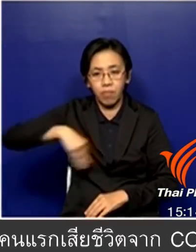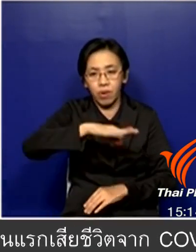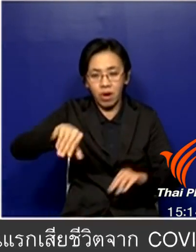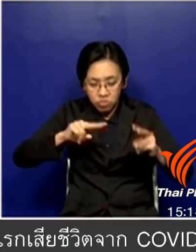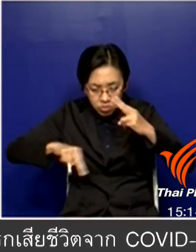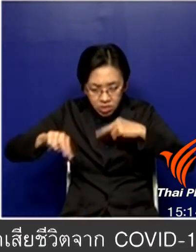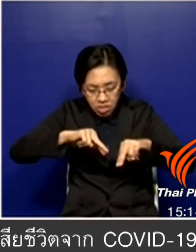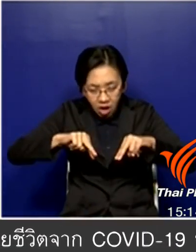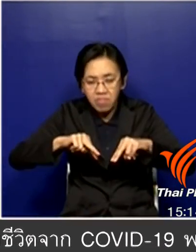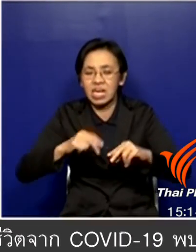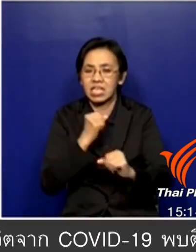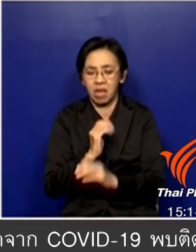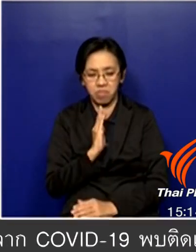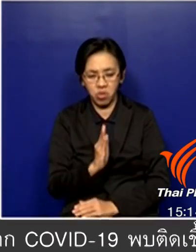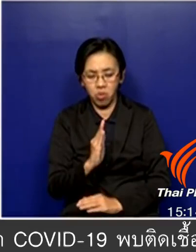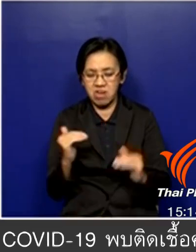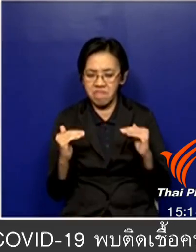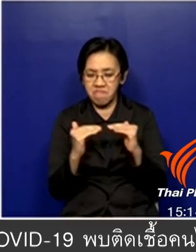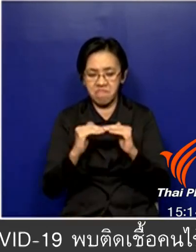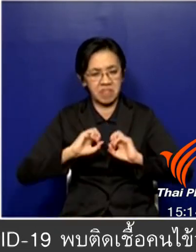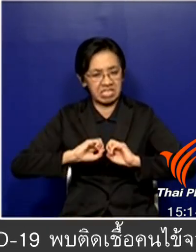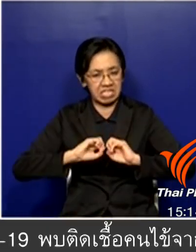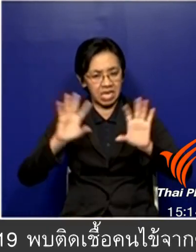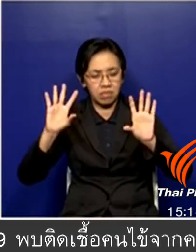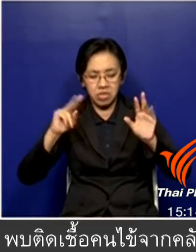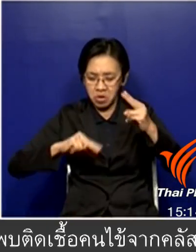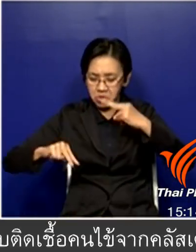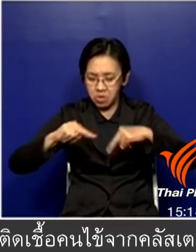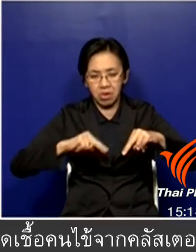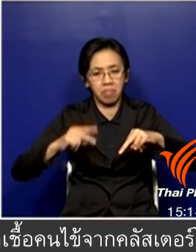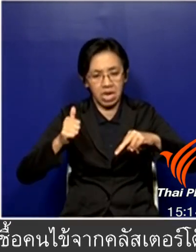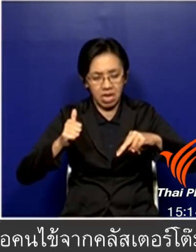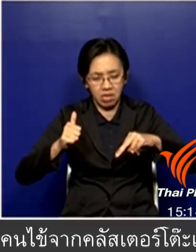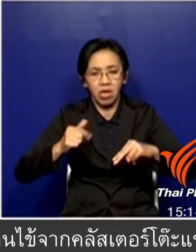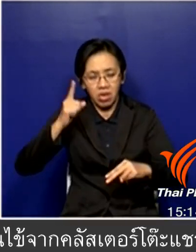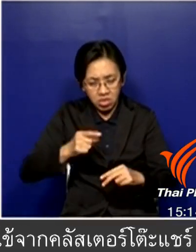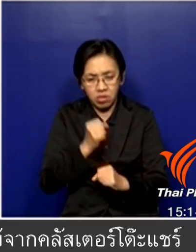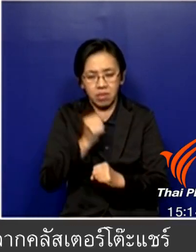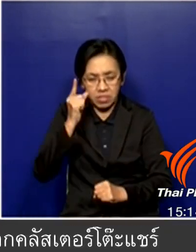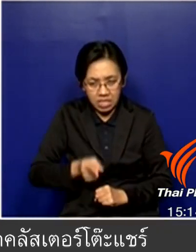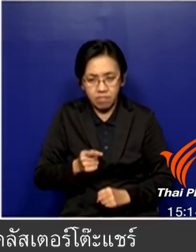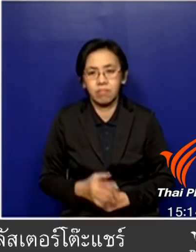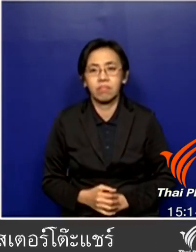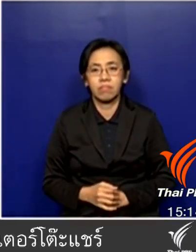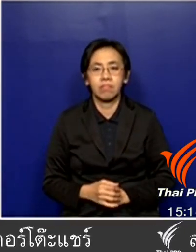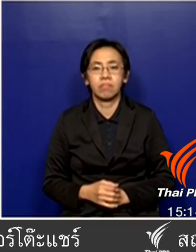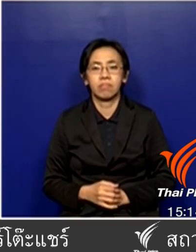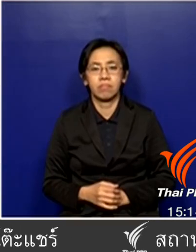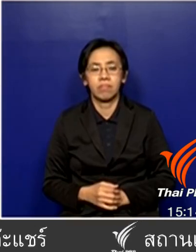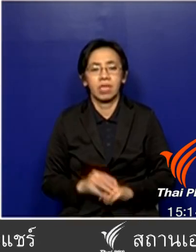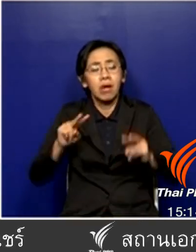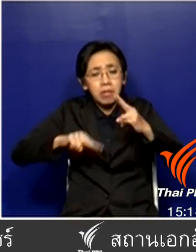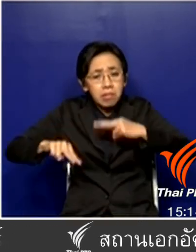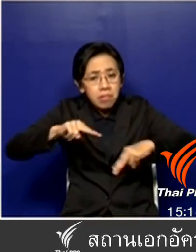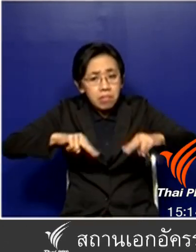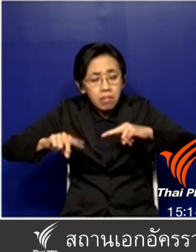ตามหักธรรมาพิบารณ์เปิดเผย โปรงไสต้องเป็จิงครัเรื่องแบบนี้ตองเกิดขนให้ได้การตัว